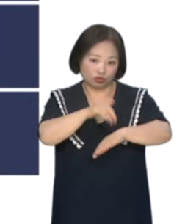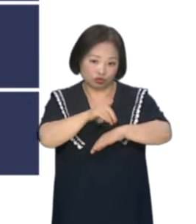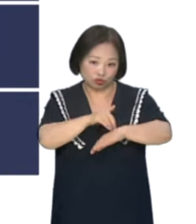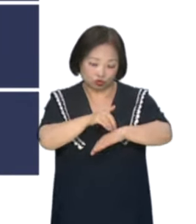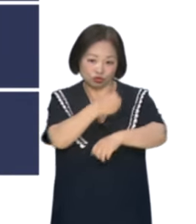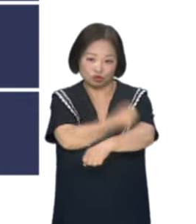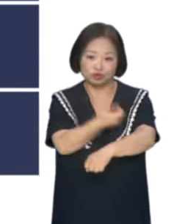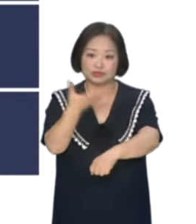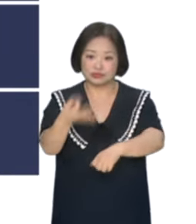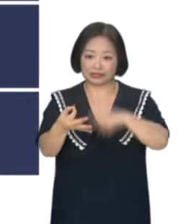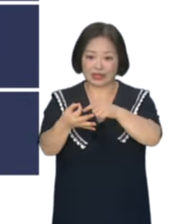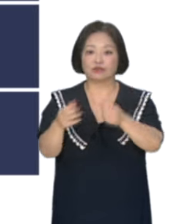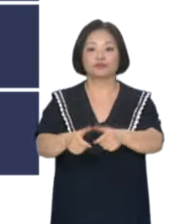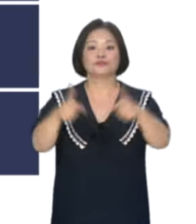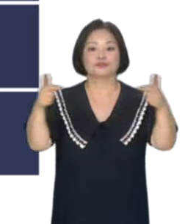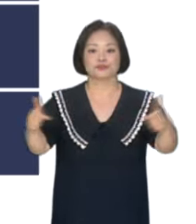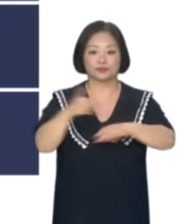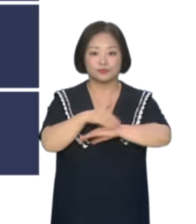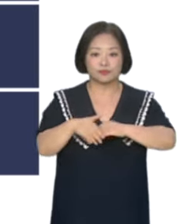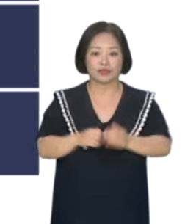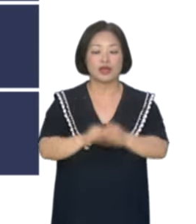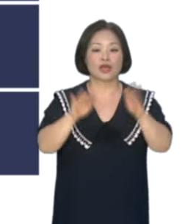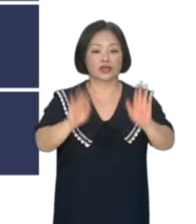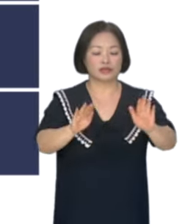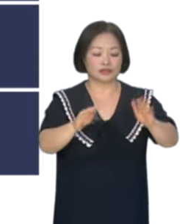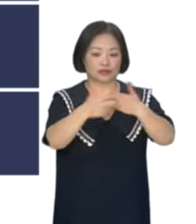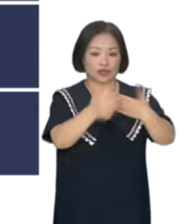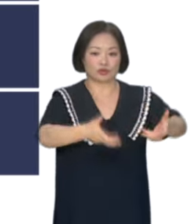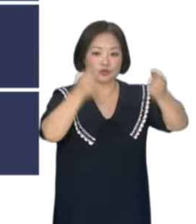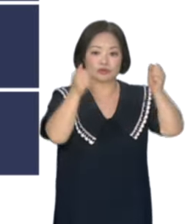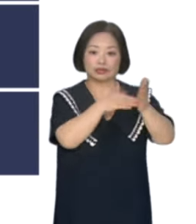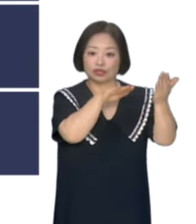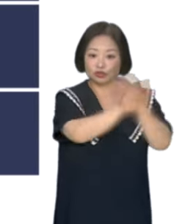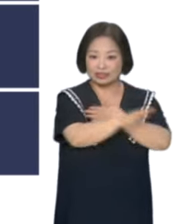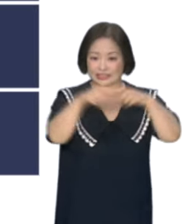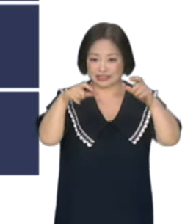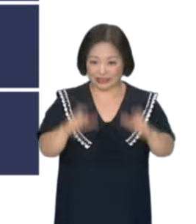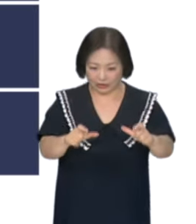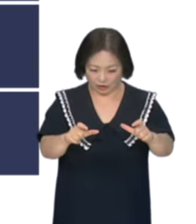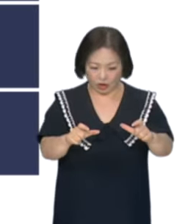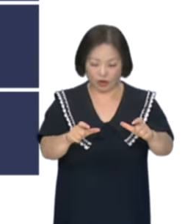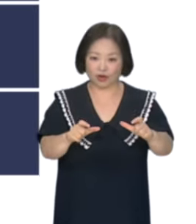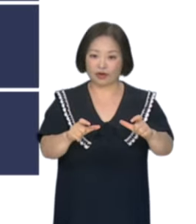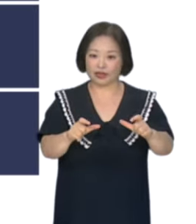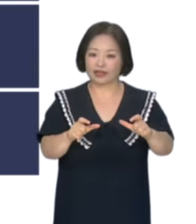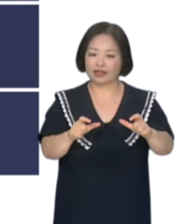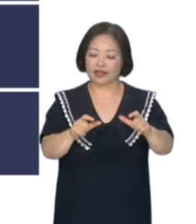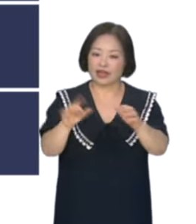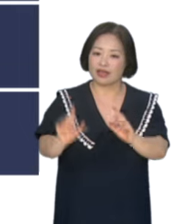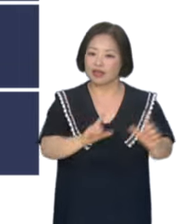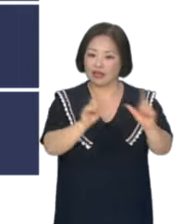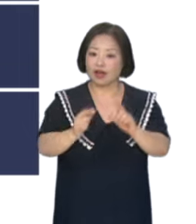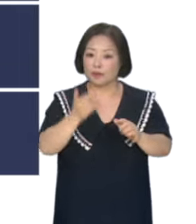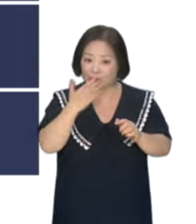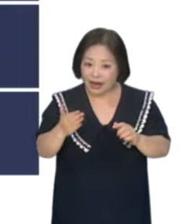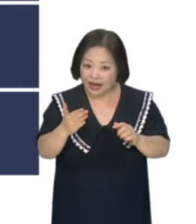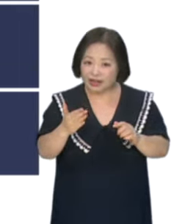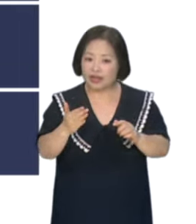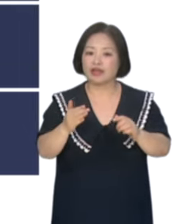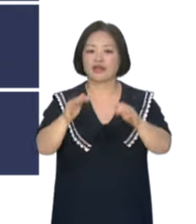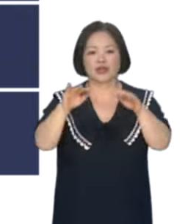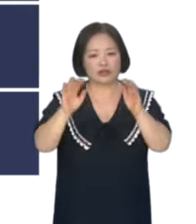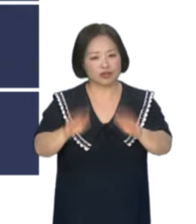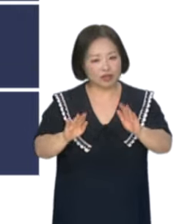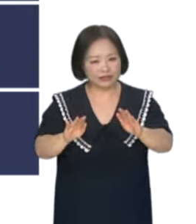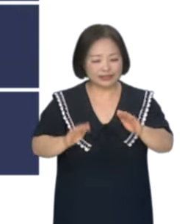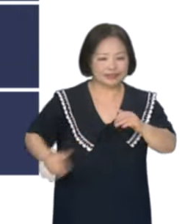대상도 대폭 늘립니다. 의대 졸업 후에도 지역에 정착할 수 있도록 계약형 필수 의사제를 도입해